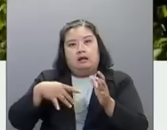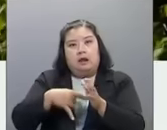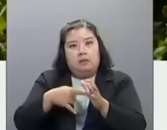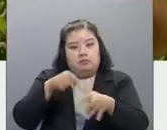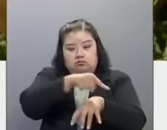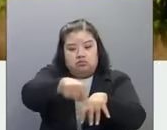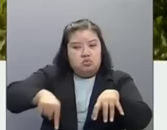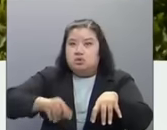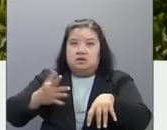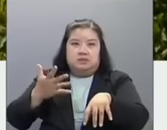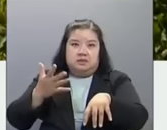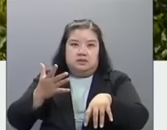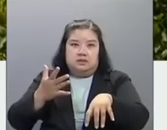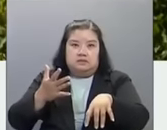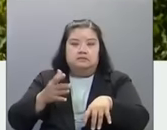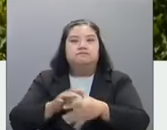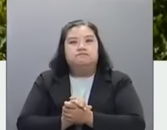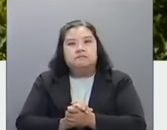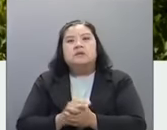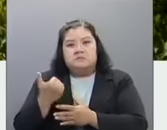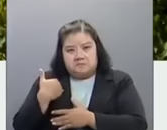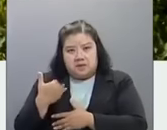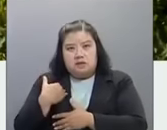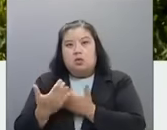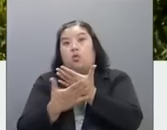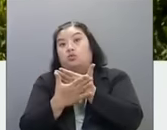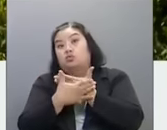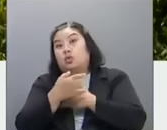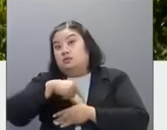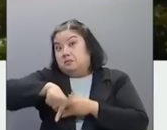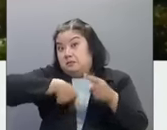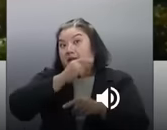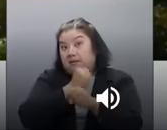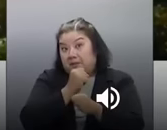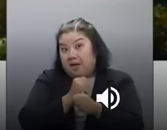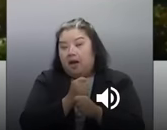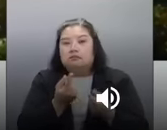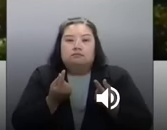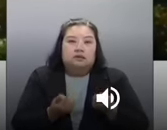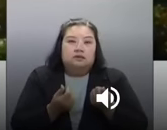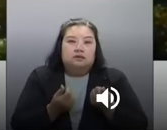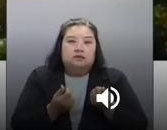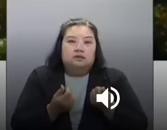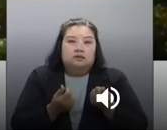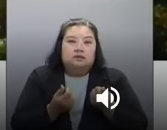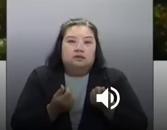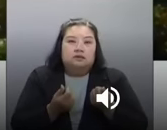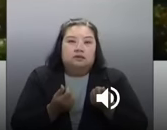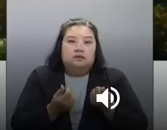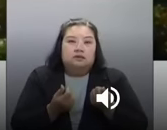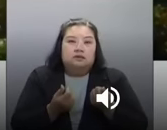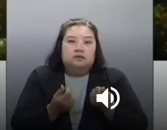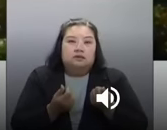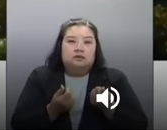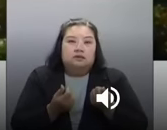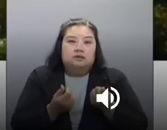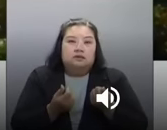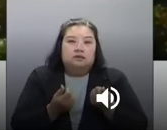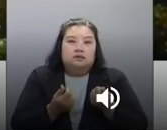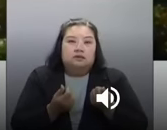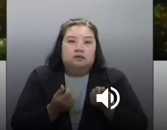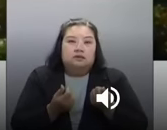คาสิโ นในหน้าติดต่อให้ไปทำงานเอนเตอร์เทนที่ร้าน KTV ในเมืองเคเค โตโกนี่เนาะโยมือต